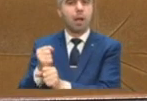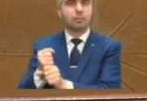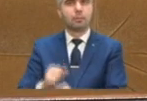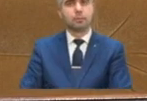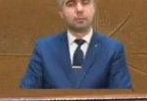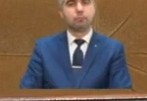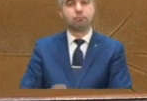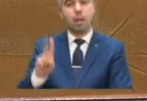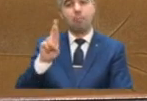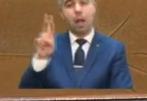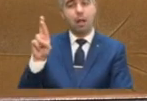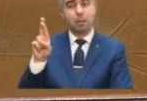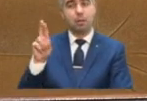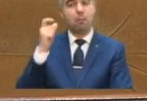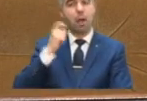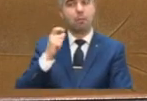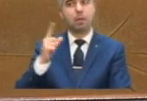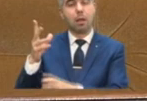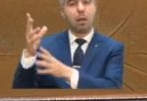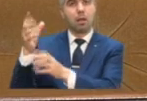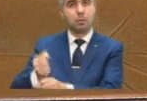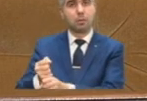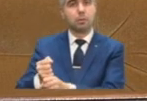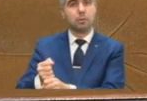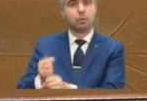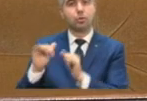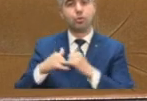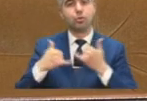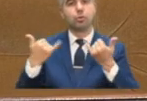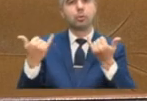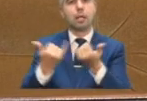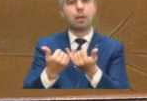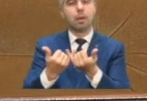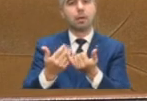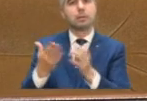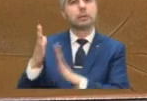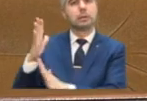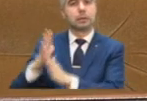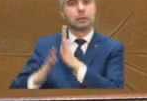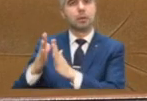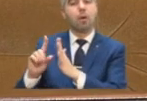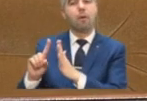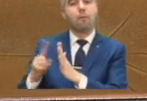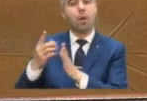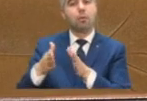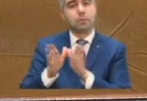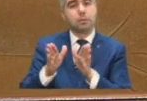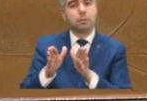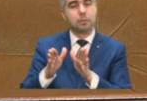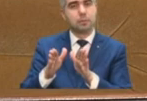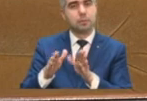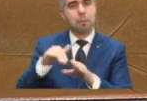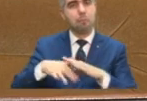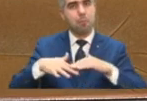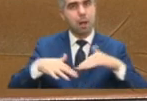وصاحب الجلالة في إحدى الجلسات هنايا لما ترأسها في بداية الدخول قال بأنه